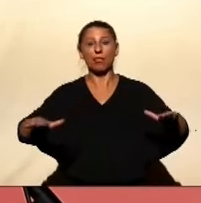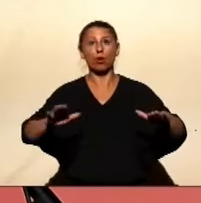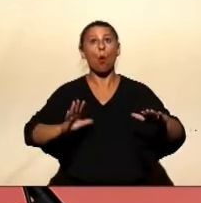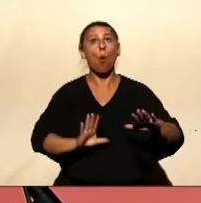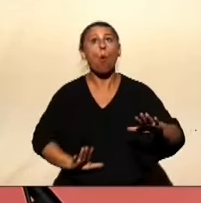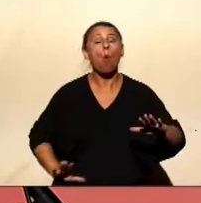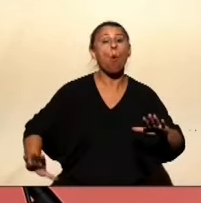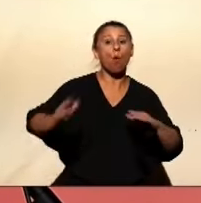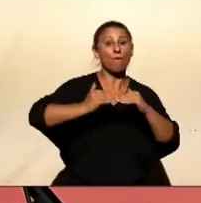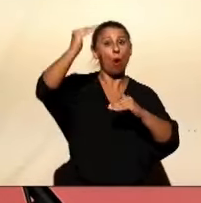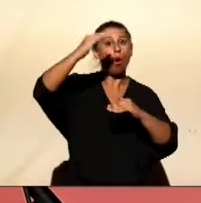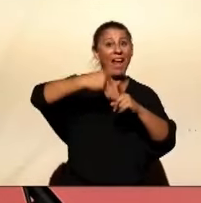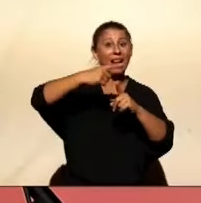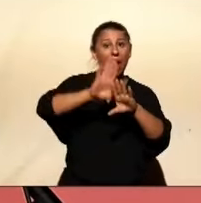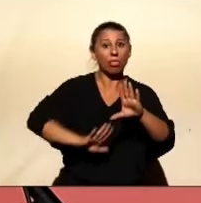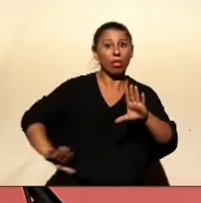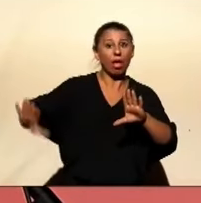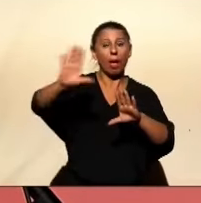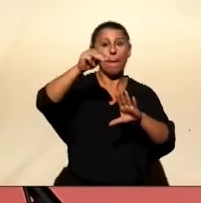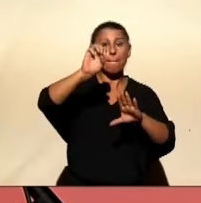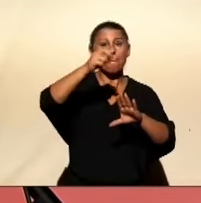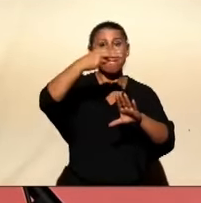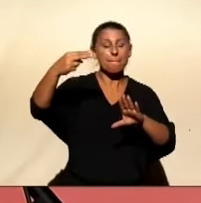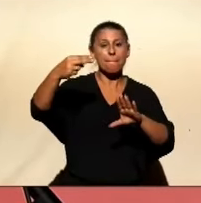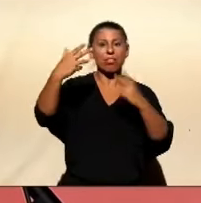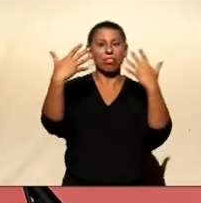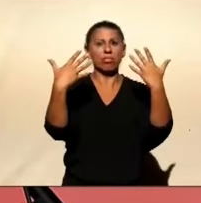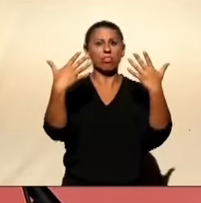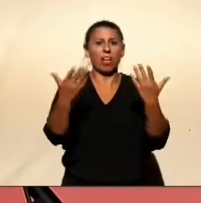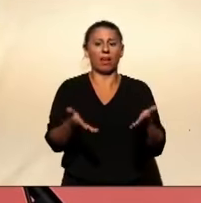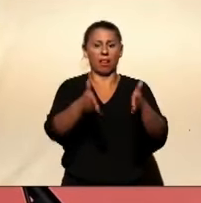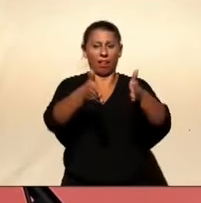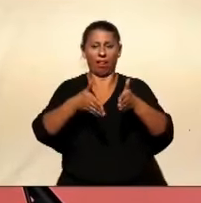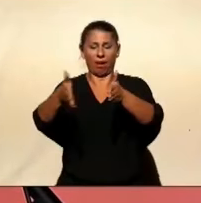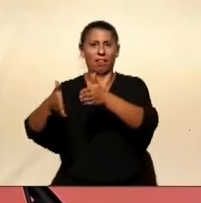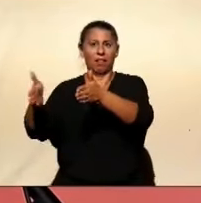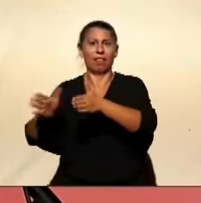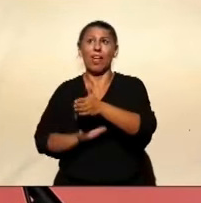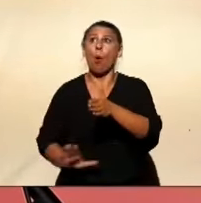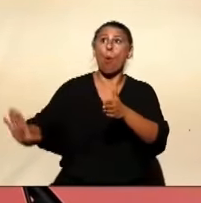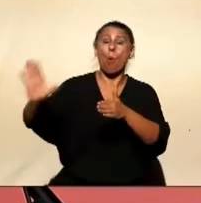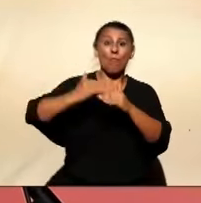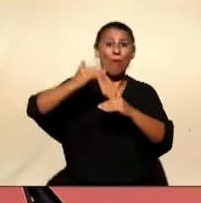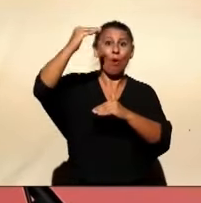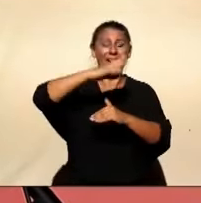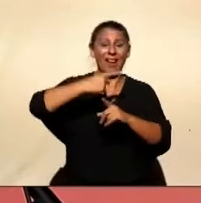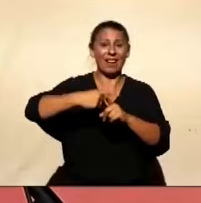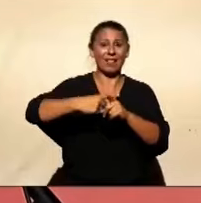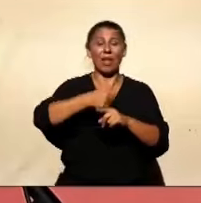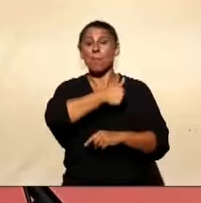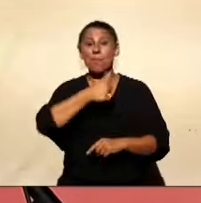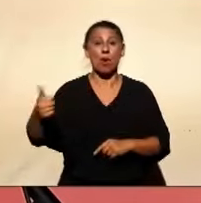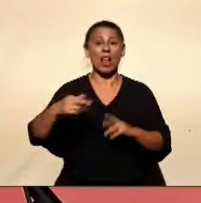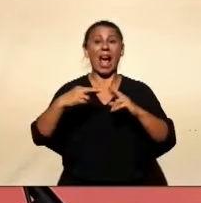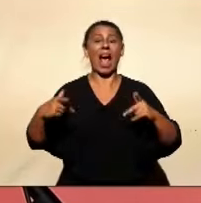Βόρεια Ελλάδα είναι μόνο 10. Οι κενές οργανικές θέσεις στο μοναδικό αντικαρκινικό νοσοκομείο